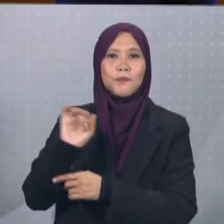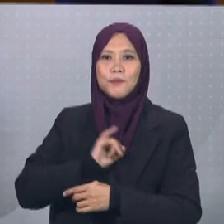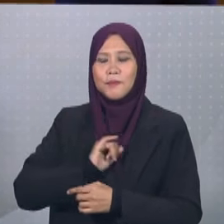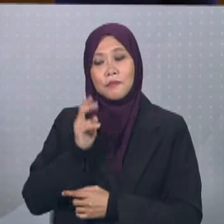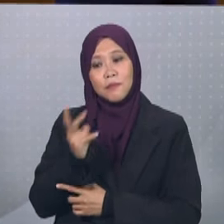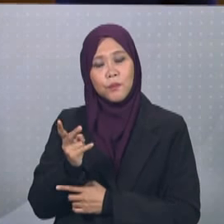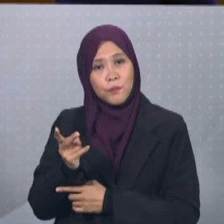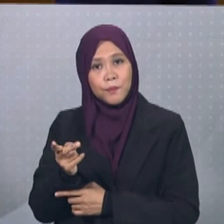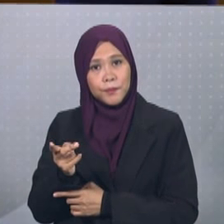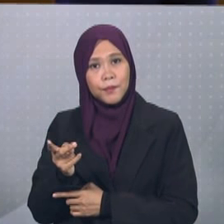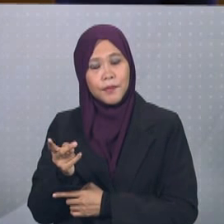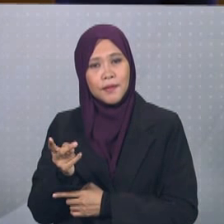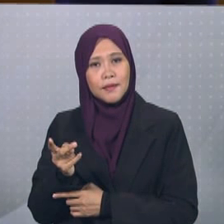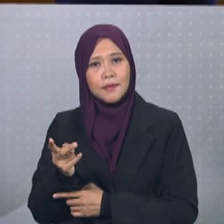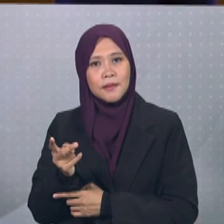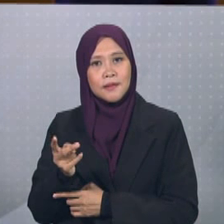dapati bahawa